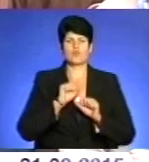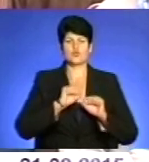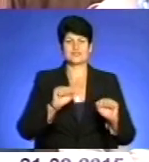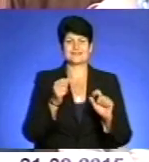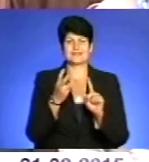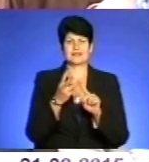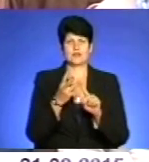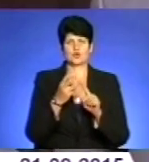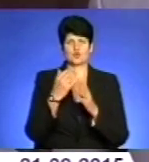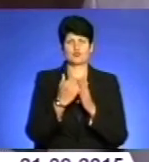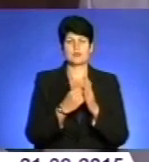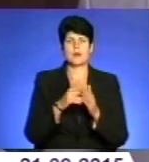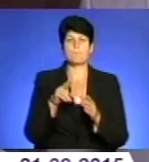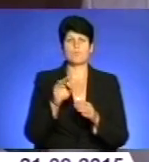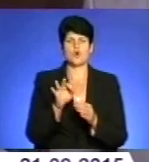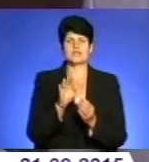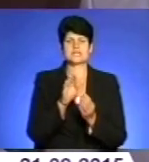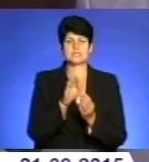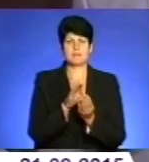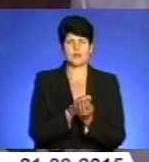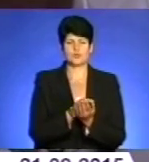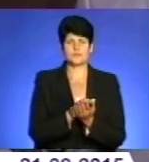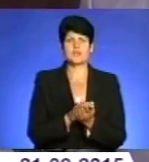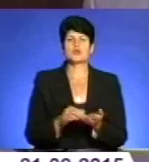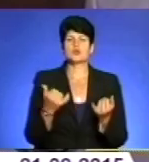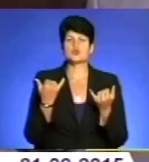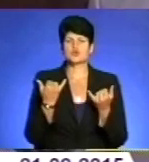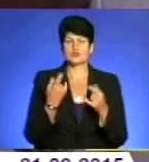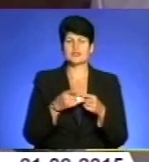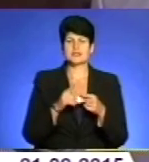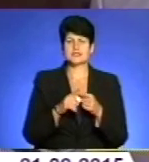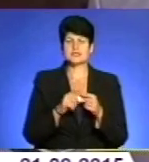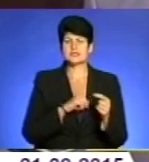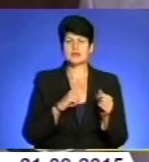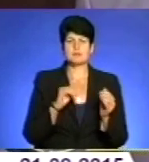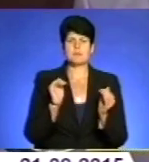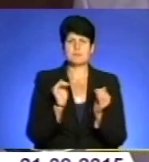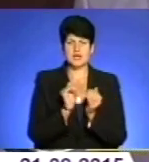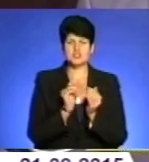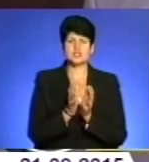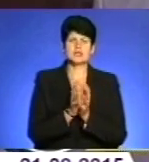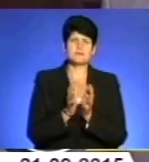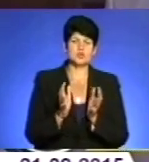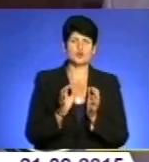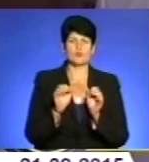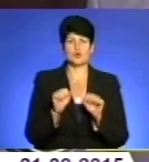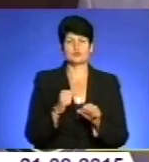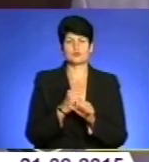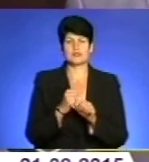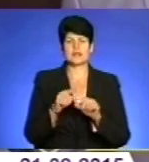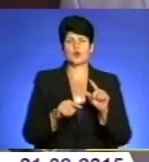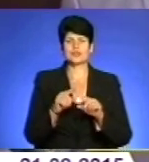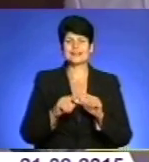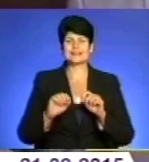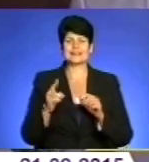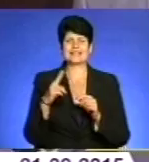ступеня посмертно. Напевне, сьогодні те найменше і водночас те найбільше, що ми можемо зробити для родини і для Дмитра,